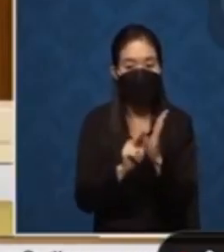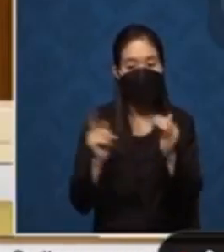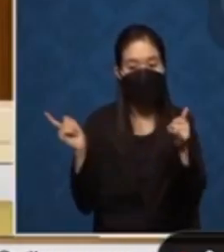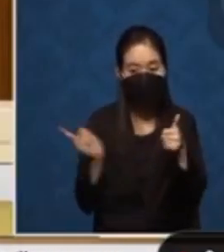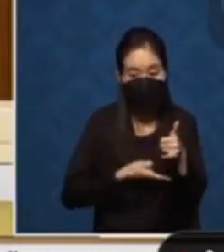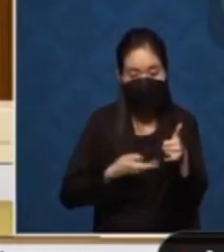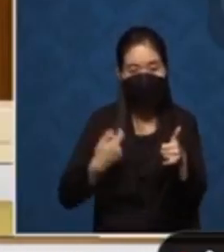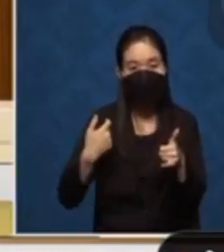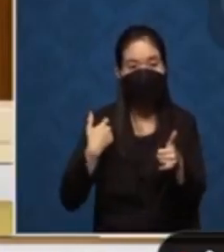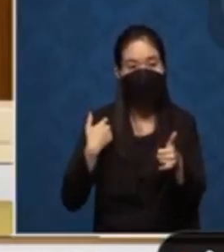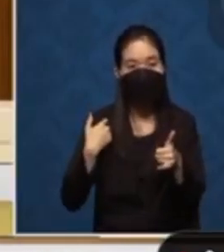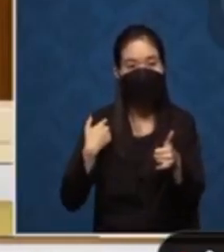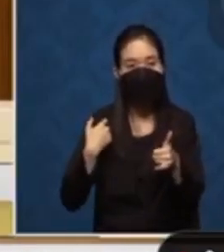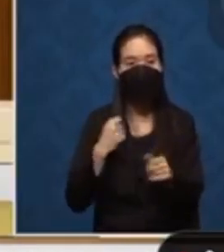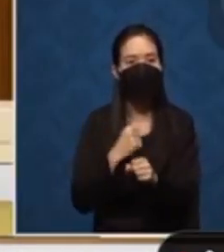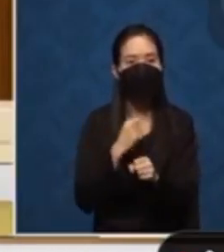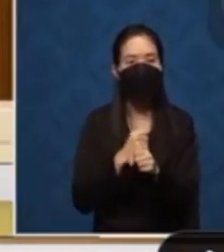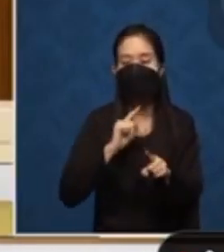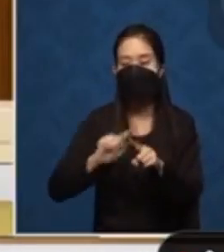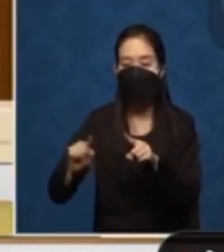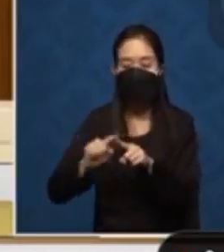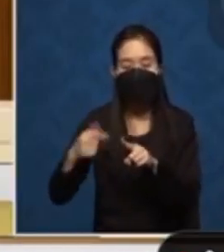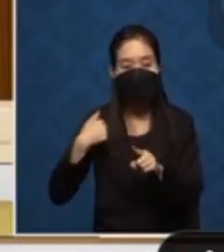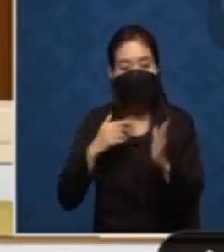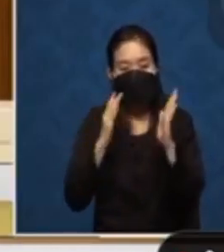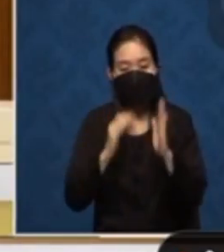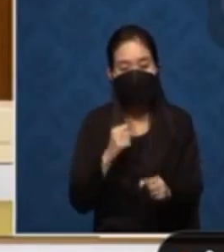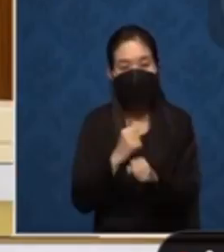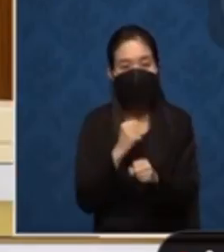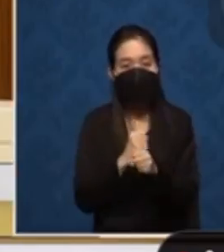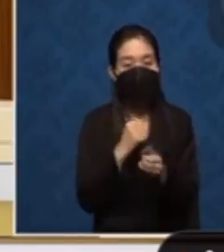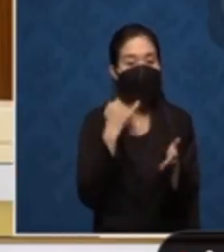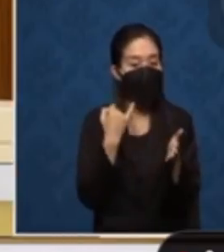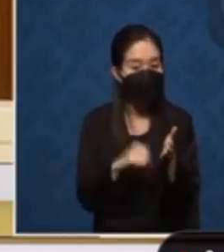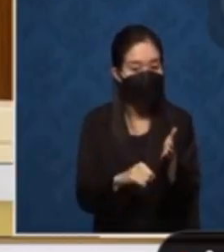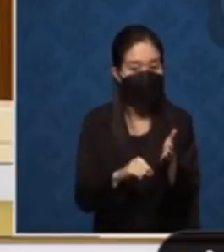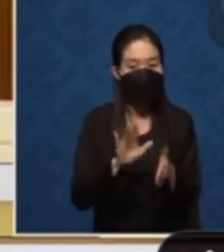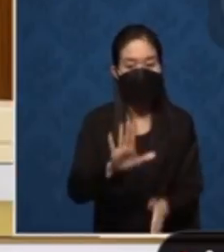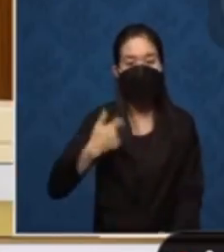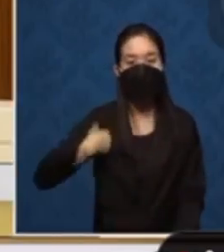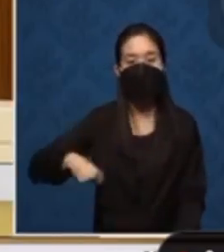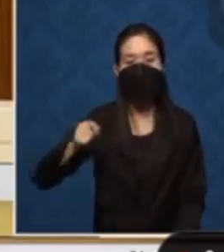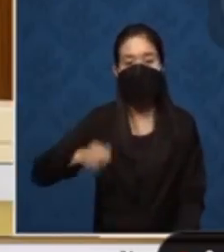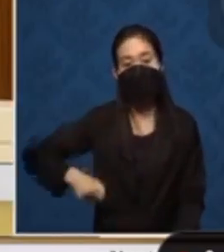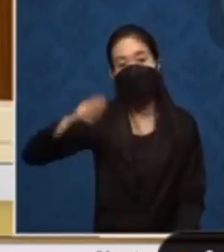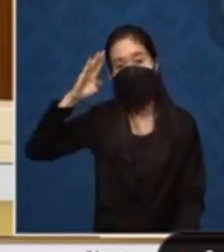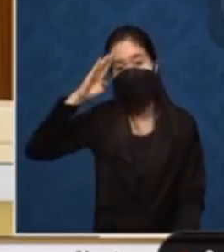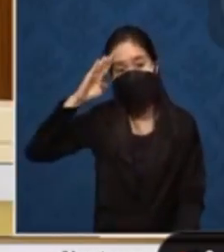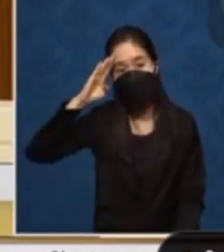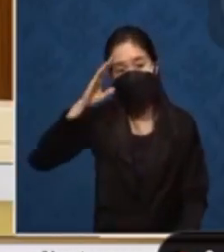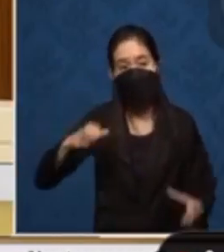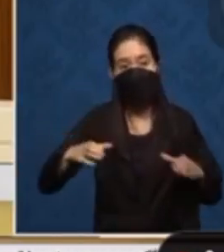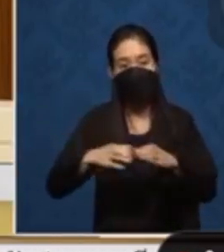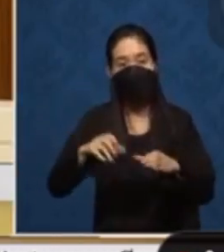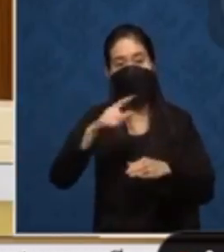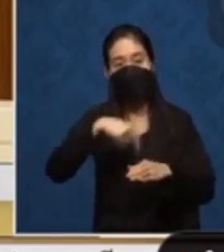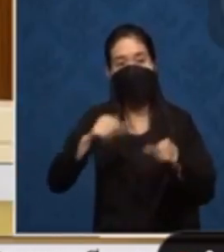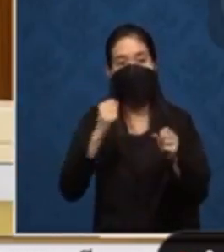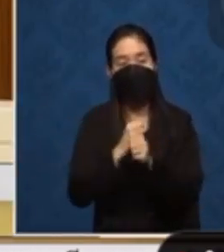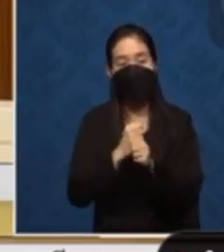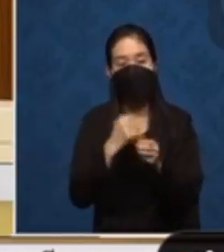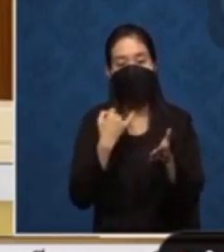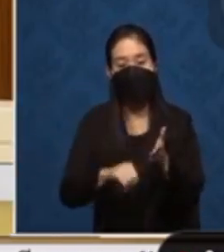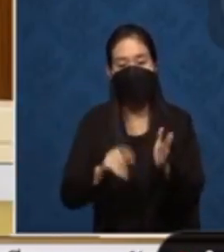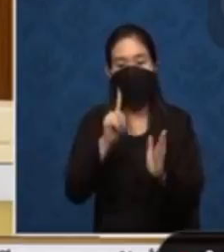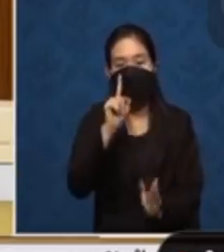85 ขดีและมีจำเรยที่เป็พลเลือนถูกดำเนือนขดีในสฐานรวมทั้งสิ้น 1844